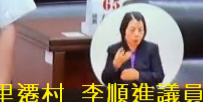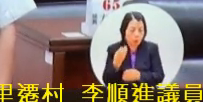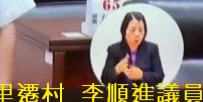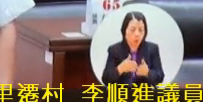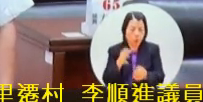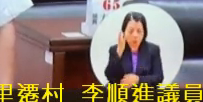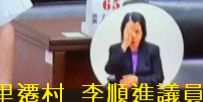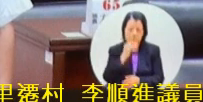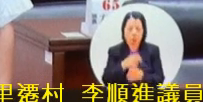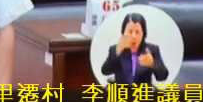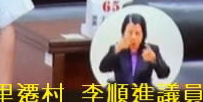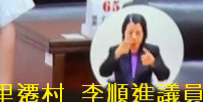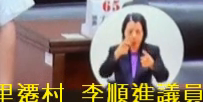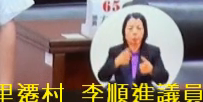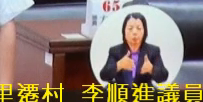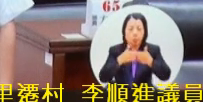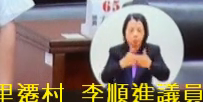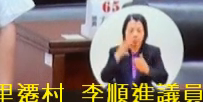希望反空污染哈。